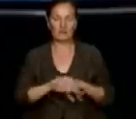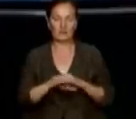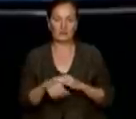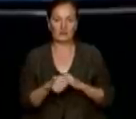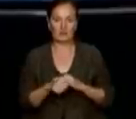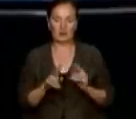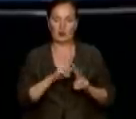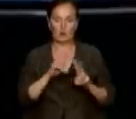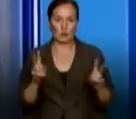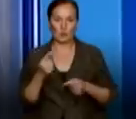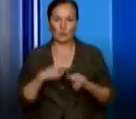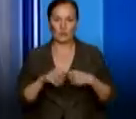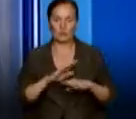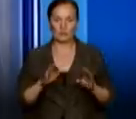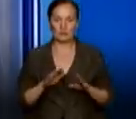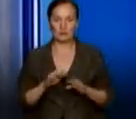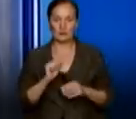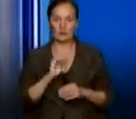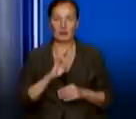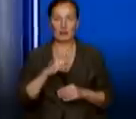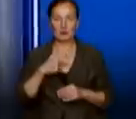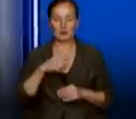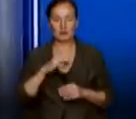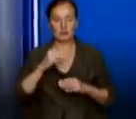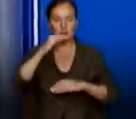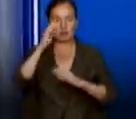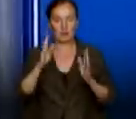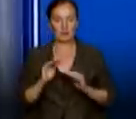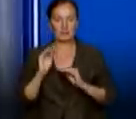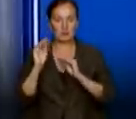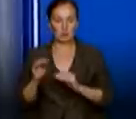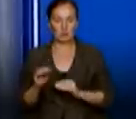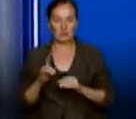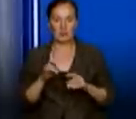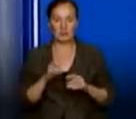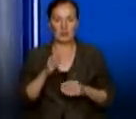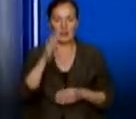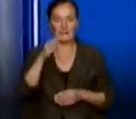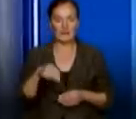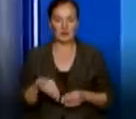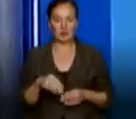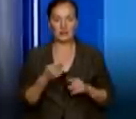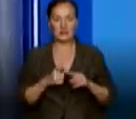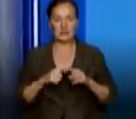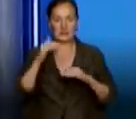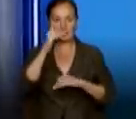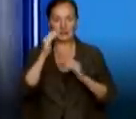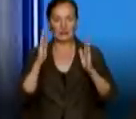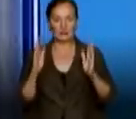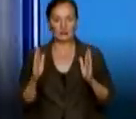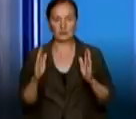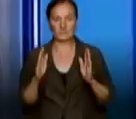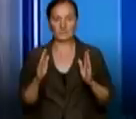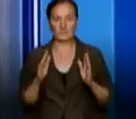відновив. Аншлаги вже на сьогоднішній день встановлені, вони встановлені рівно на межі. Аншлаги – це таблички такі, да? Так,